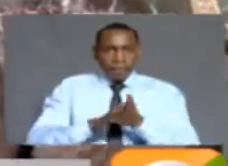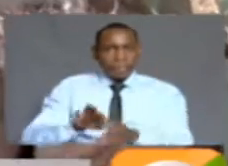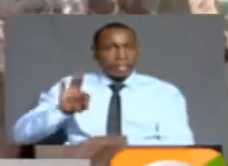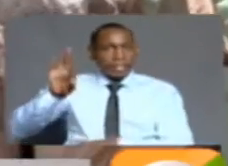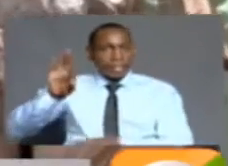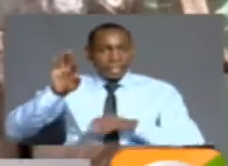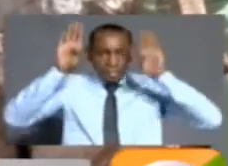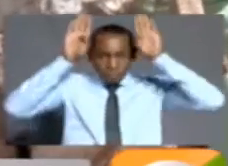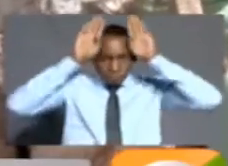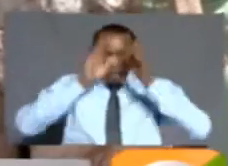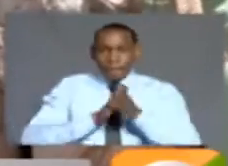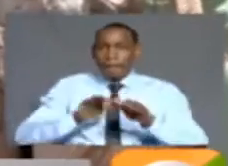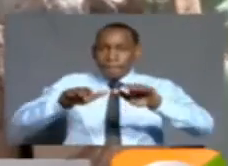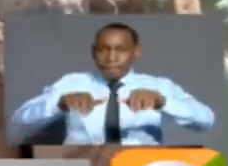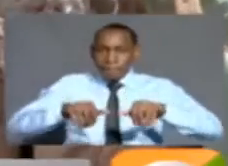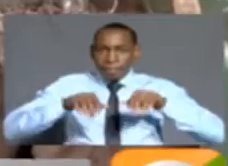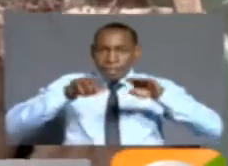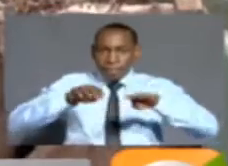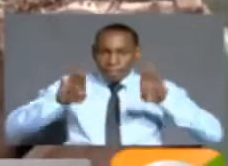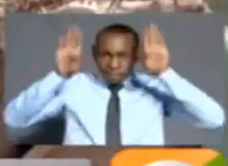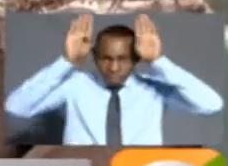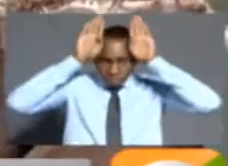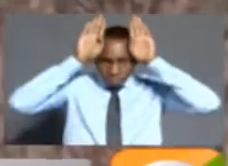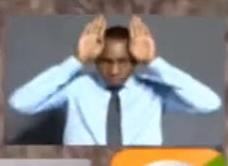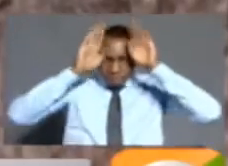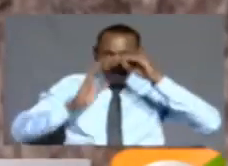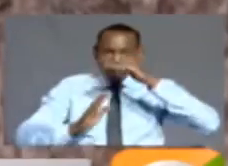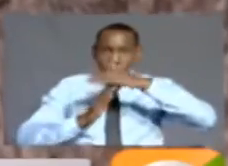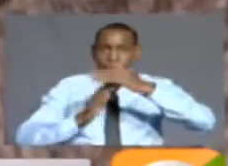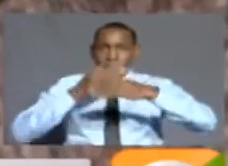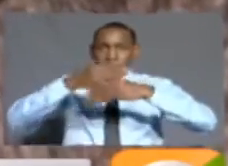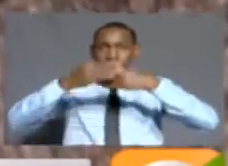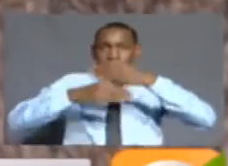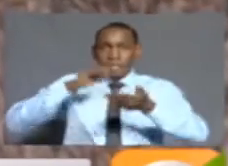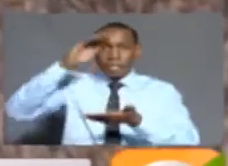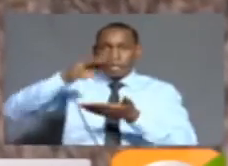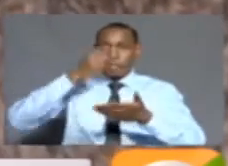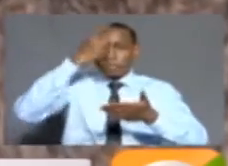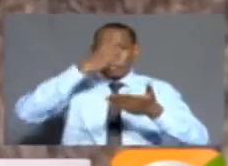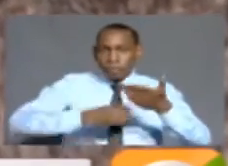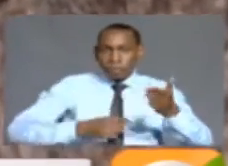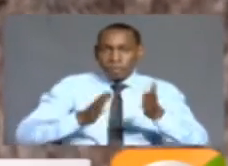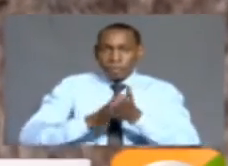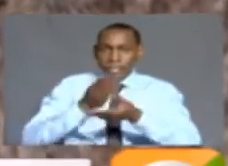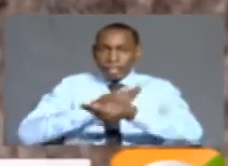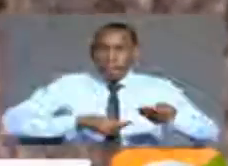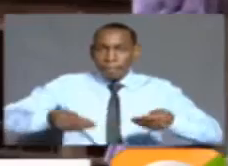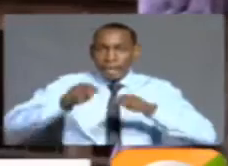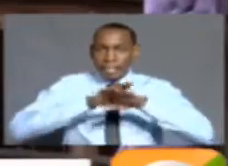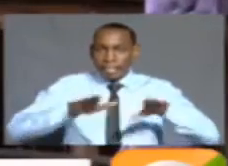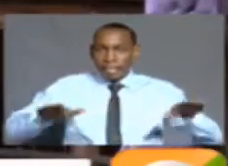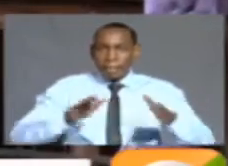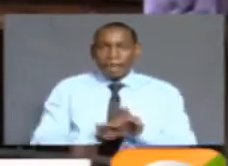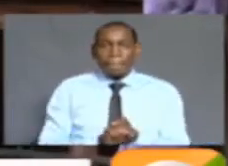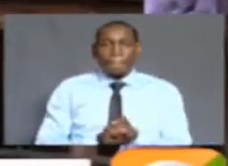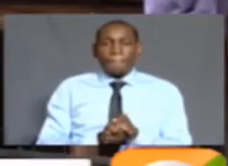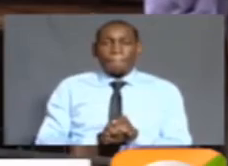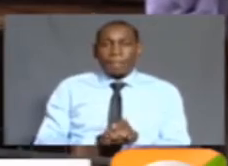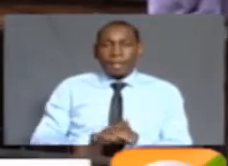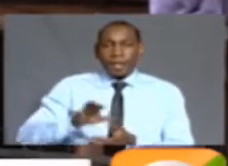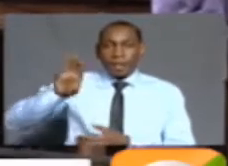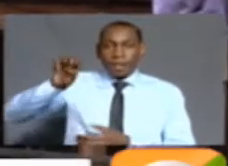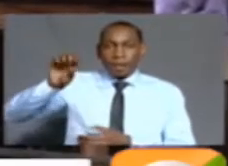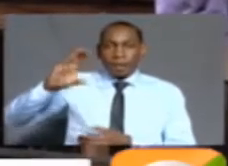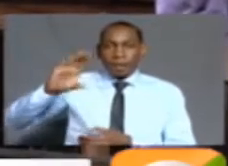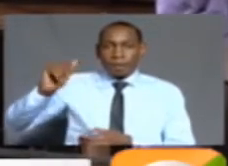watatu. Ufugaji wa sungura juu ya jumba hili umemwezesha kupunguza gharama zinazotokana na kununua shamba. Naftal Mocha ni